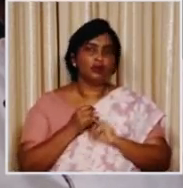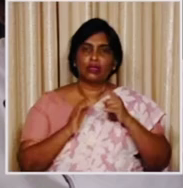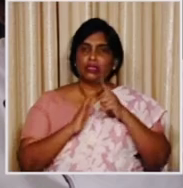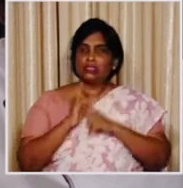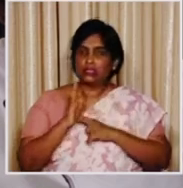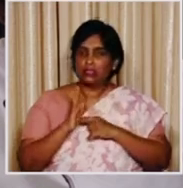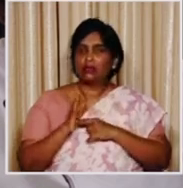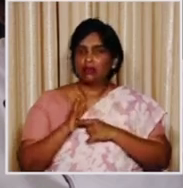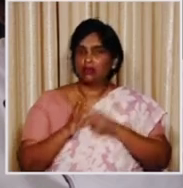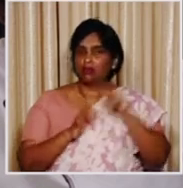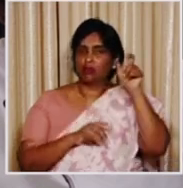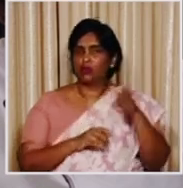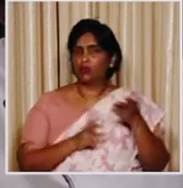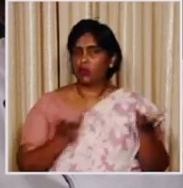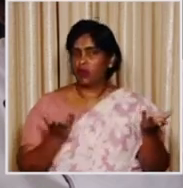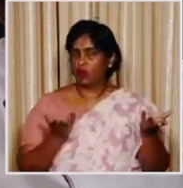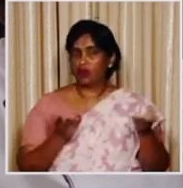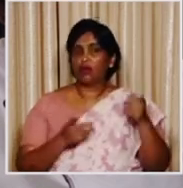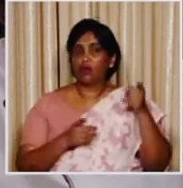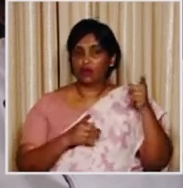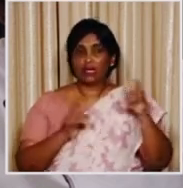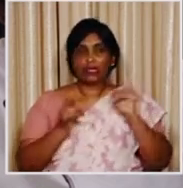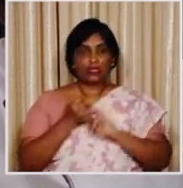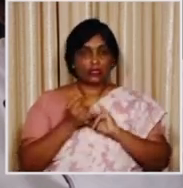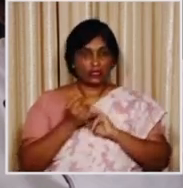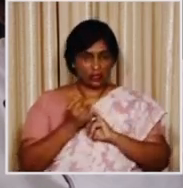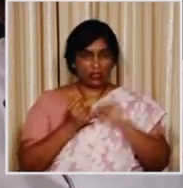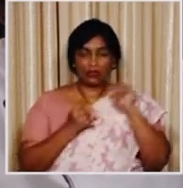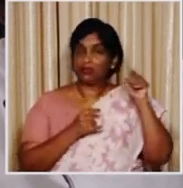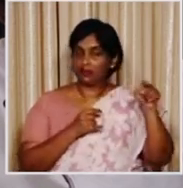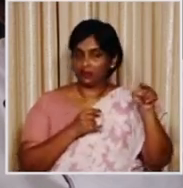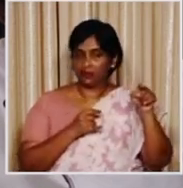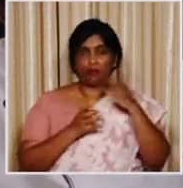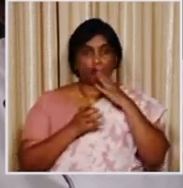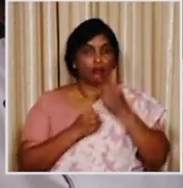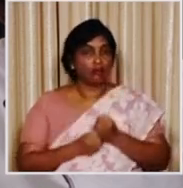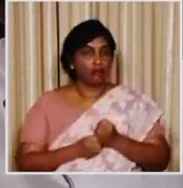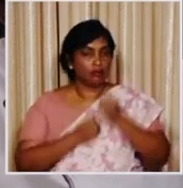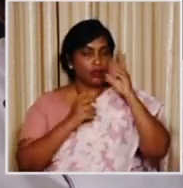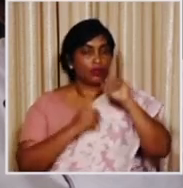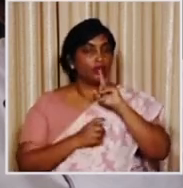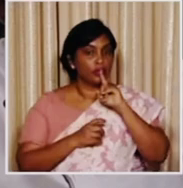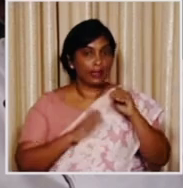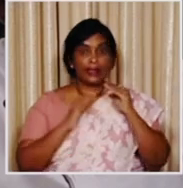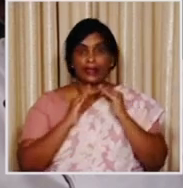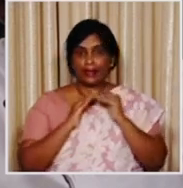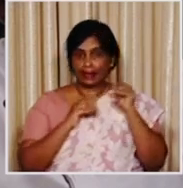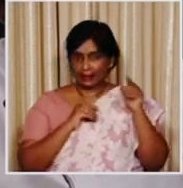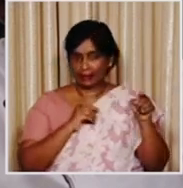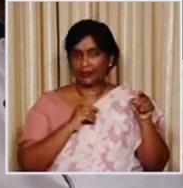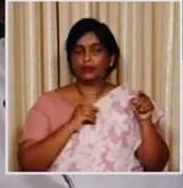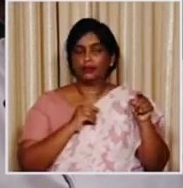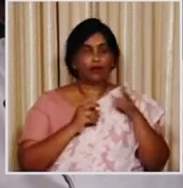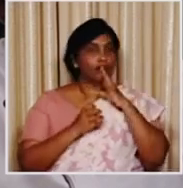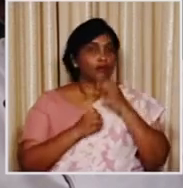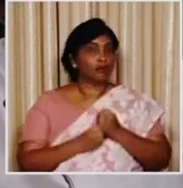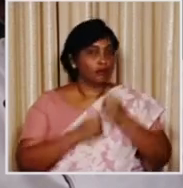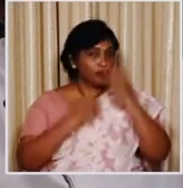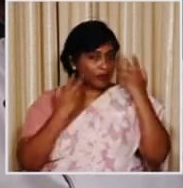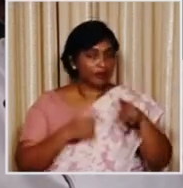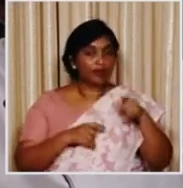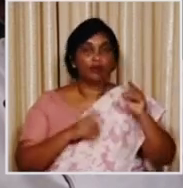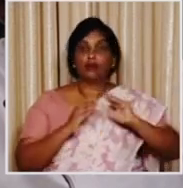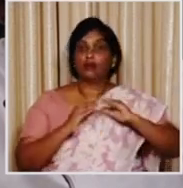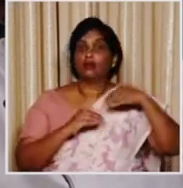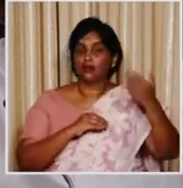ජස්මින් කියන තැනැත්තියට? එර සයින්ද මරුදු වල පුපුරා ගත්තා කිව්වා ඒ ගෙදරේ. පුපුරාගෙන